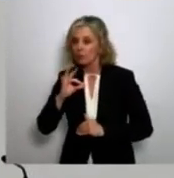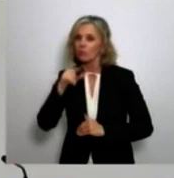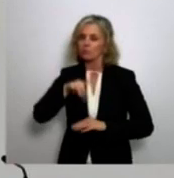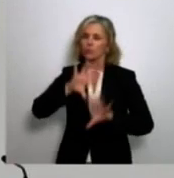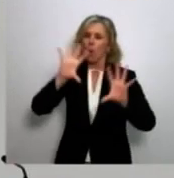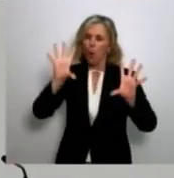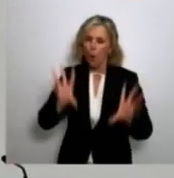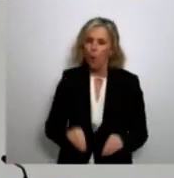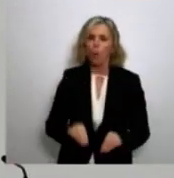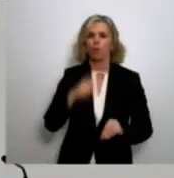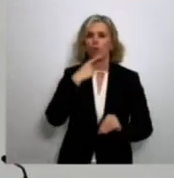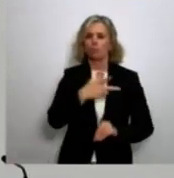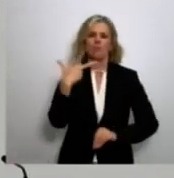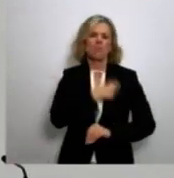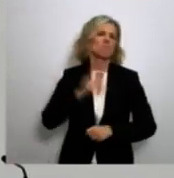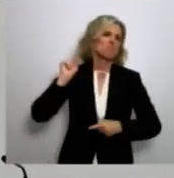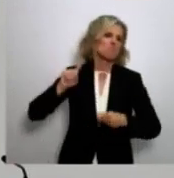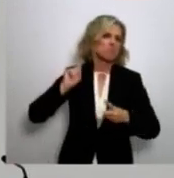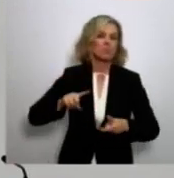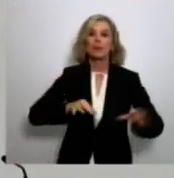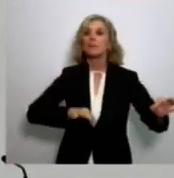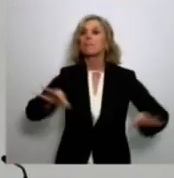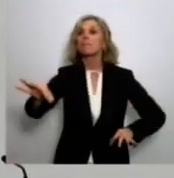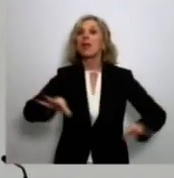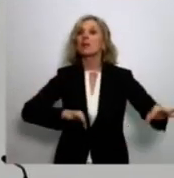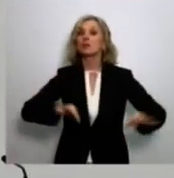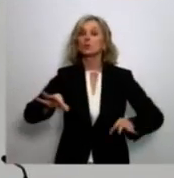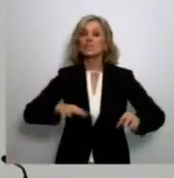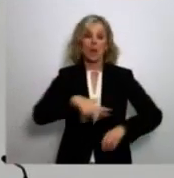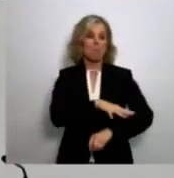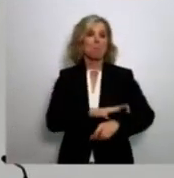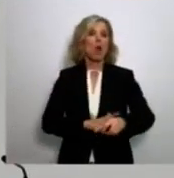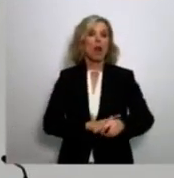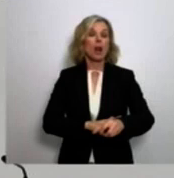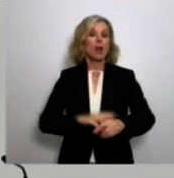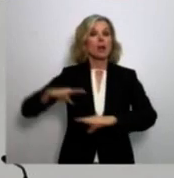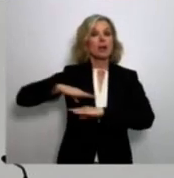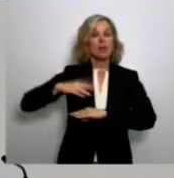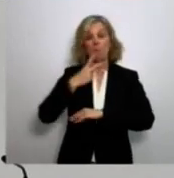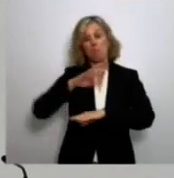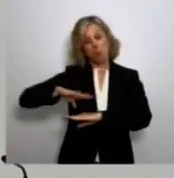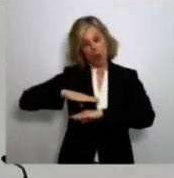την παραχώρηση της περιουσίας του πολεμικού ναυτικού στον Ελαιώνα για το